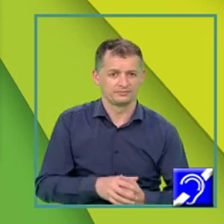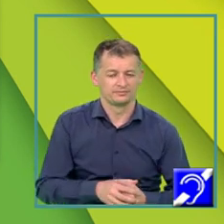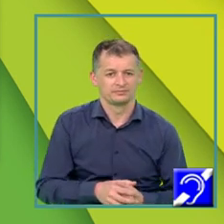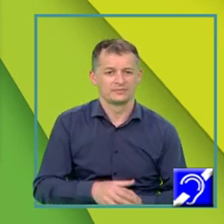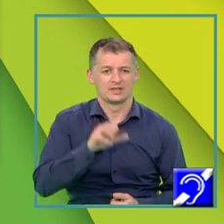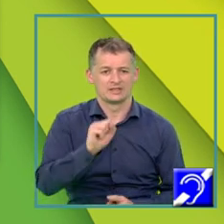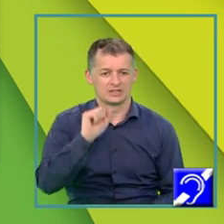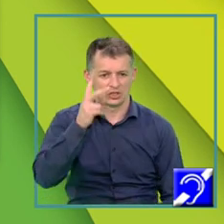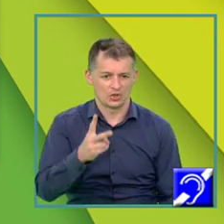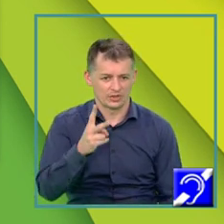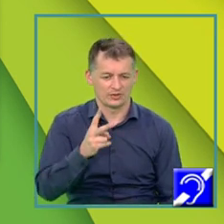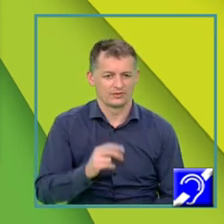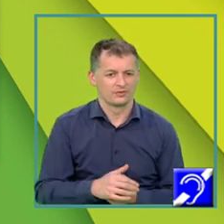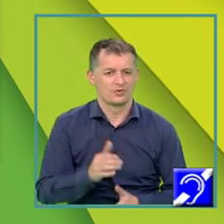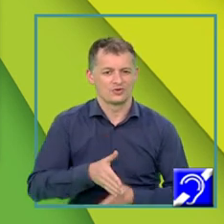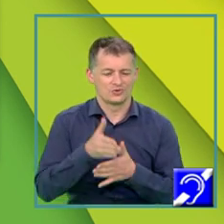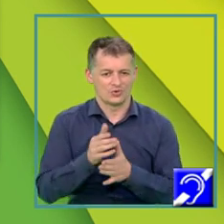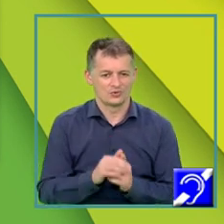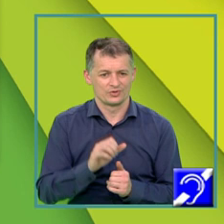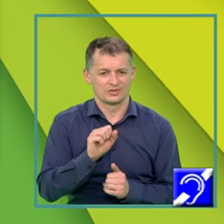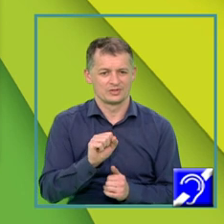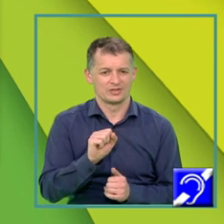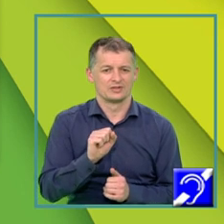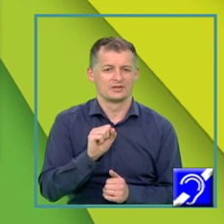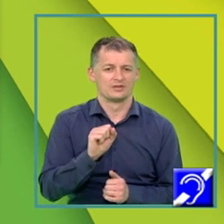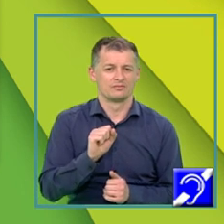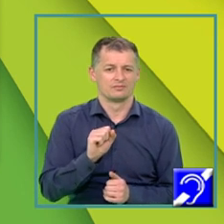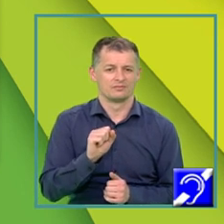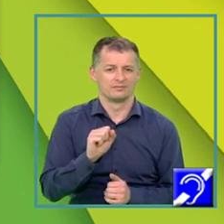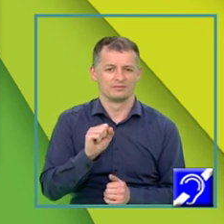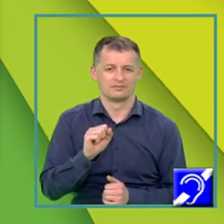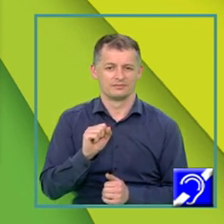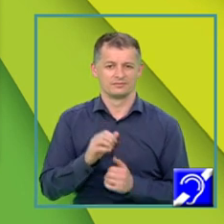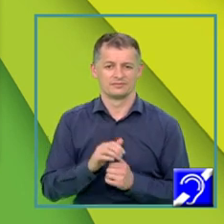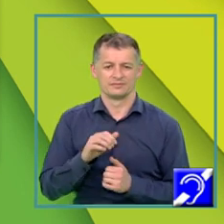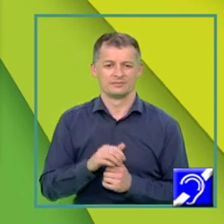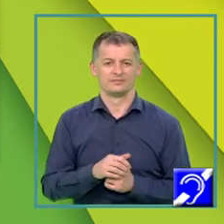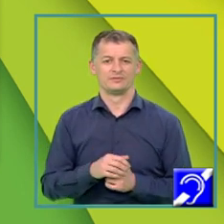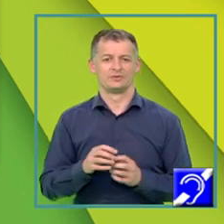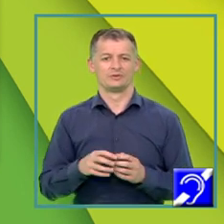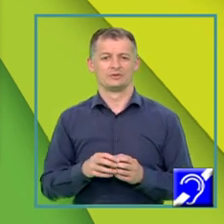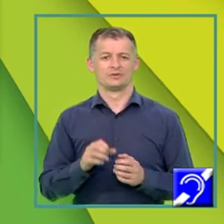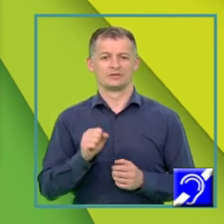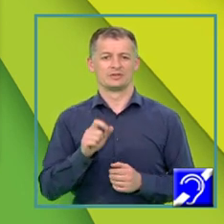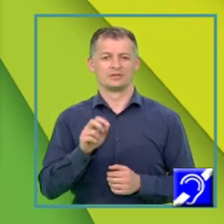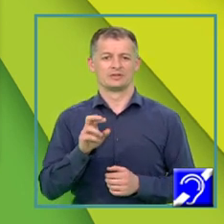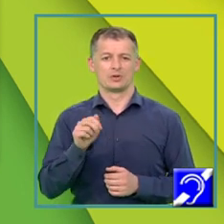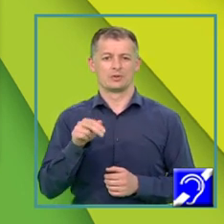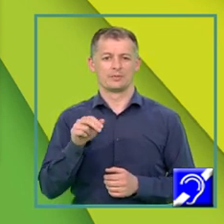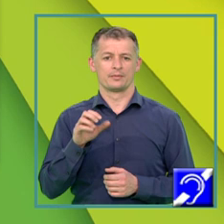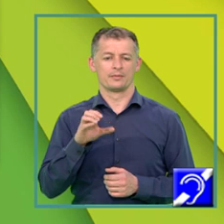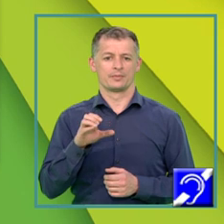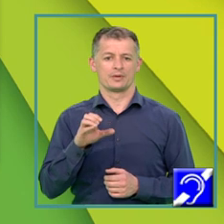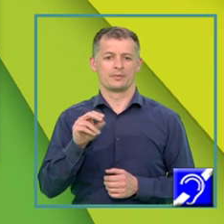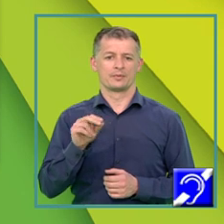S2 cu ajutorul funcției se termină cu p y lungi caractere începând de la